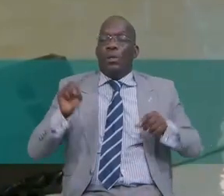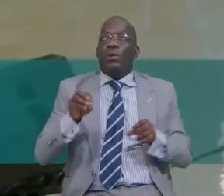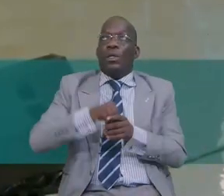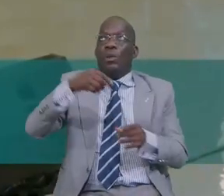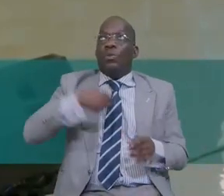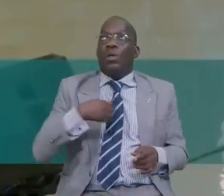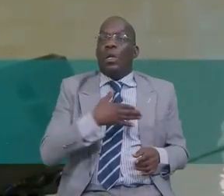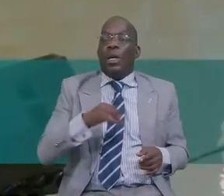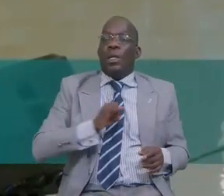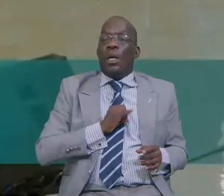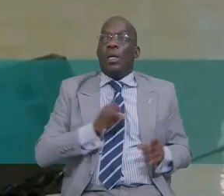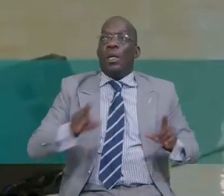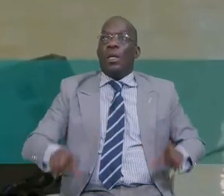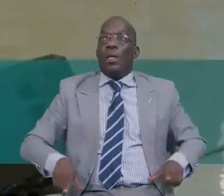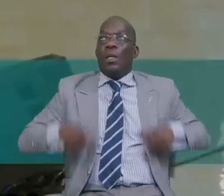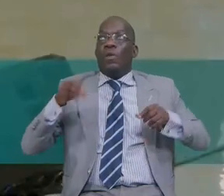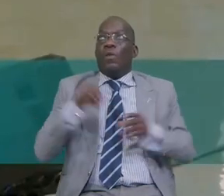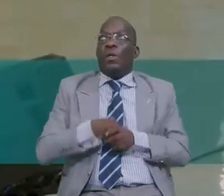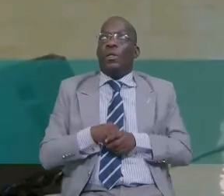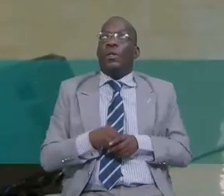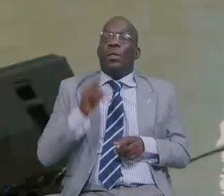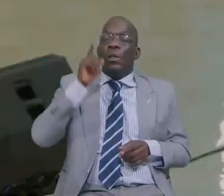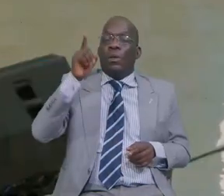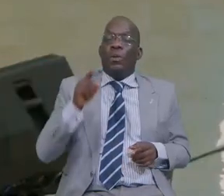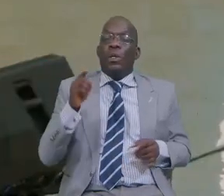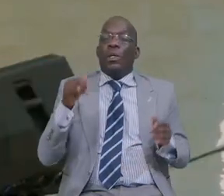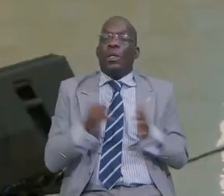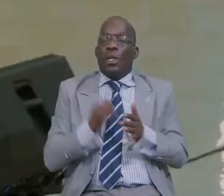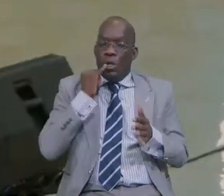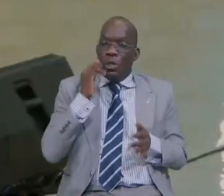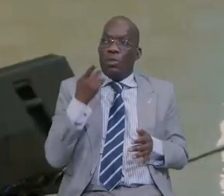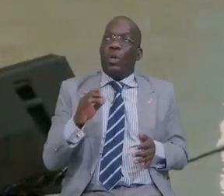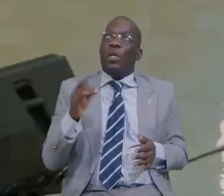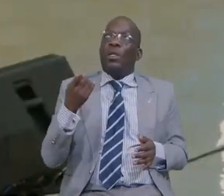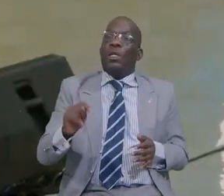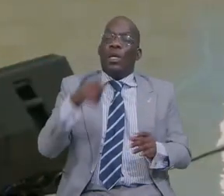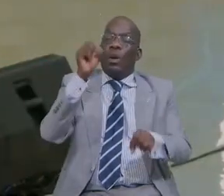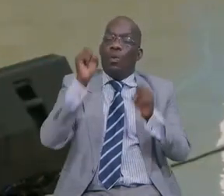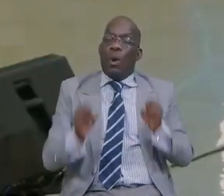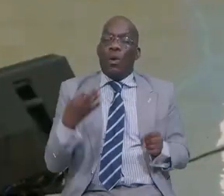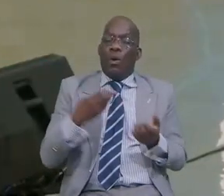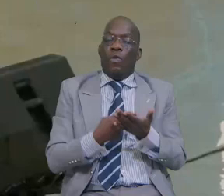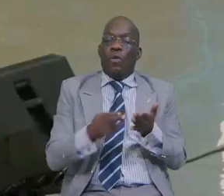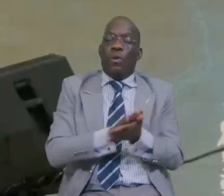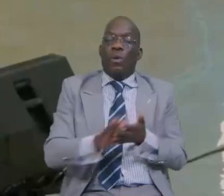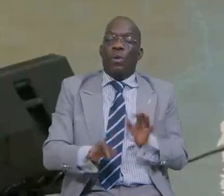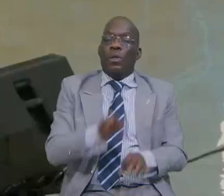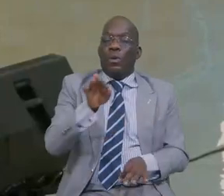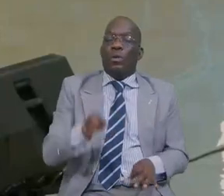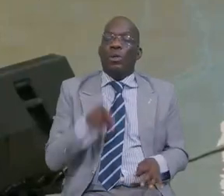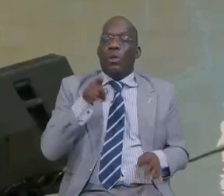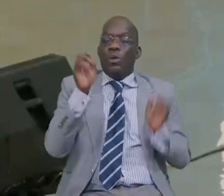vis en lui. C'est par la puissance de ce Saint-Esprit en toi. Tu